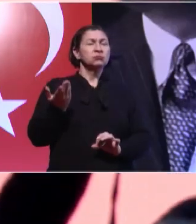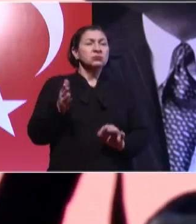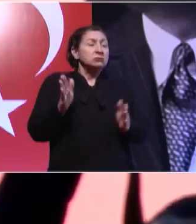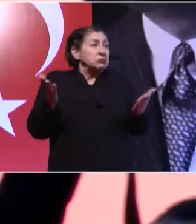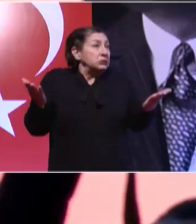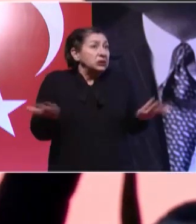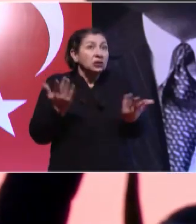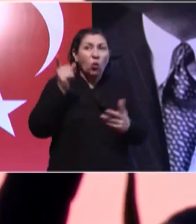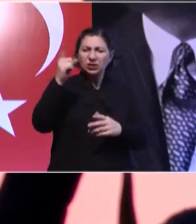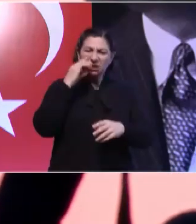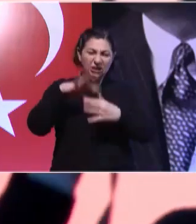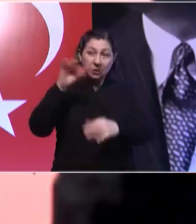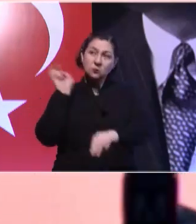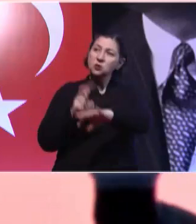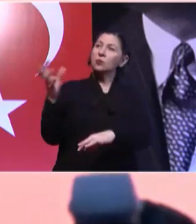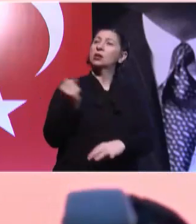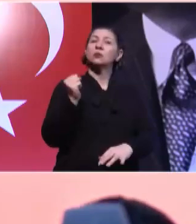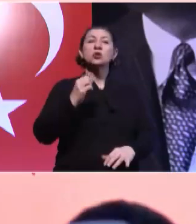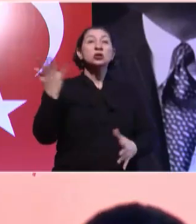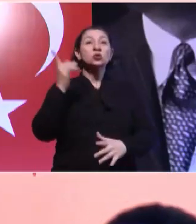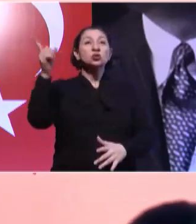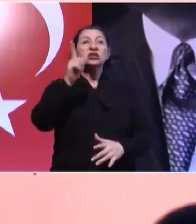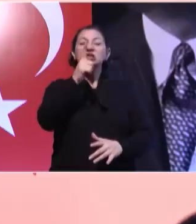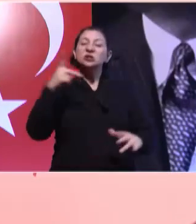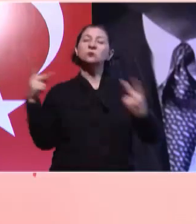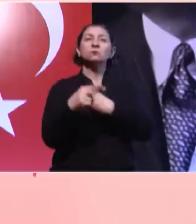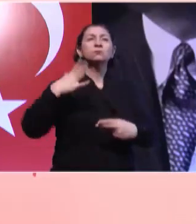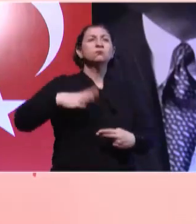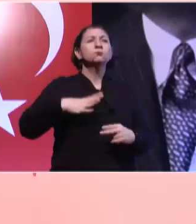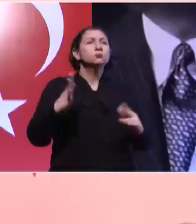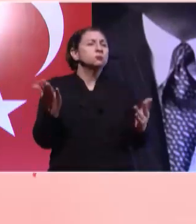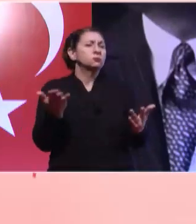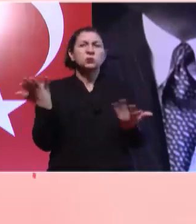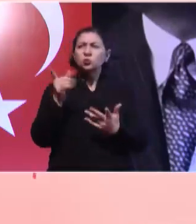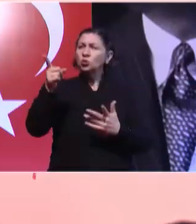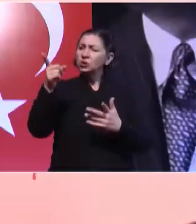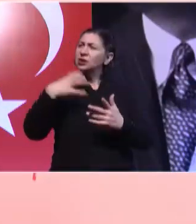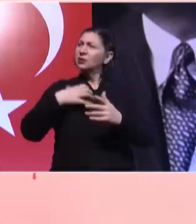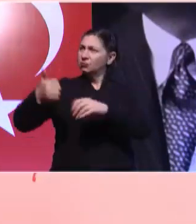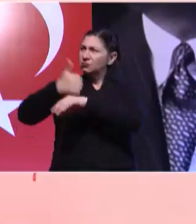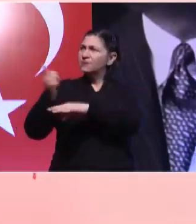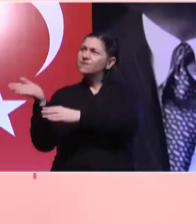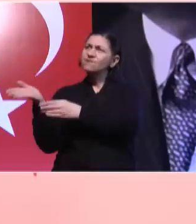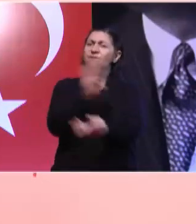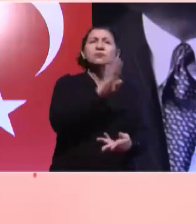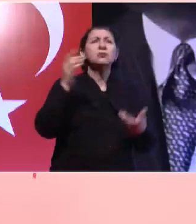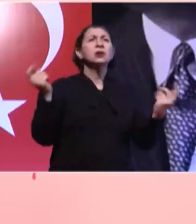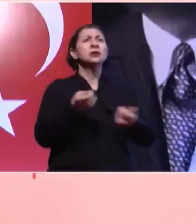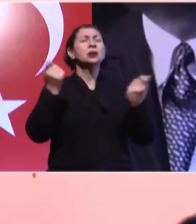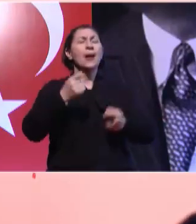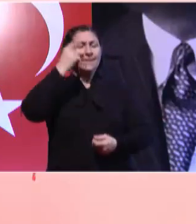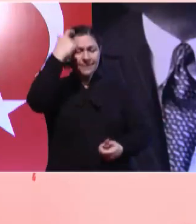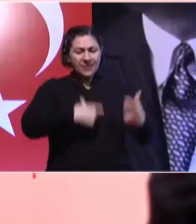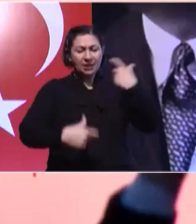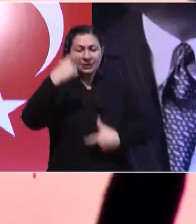Nasıl o kişiden intikam alırım? Nasıl onun sesini keserim? Nasıl onu makamından indiririm diye bireysel